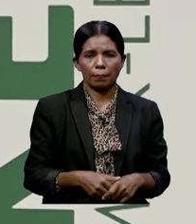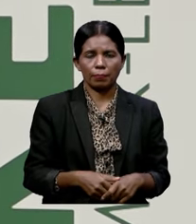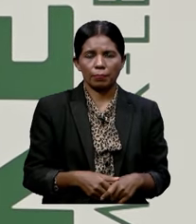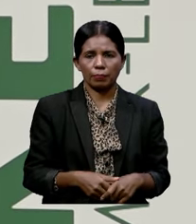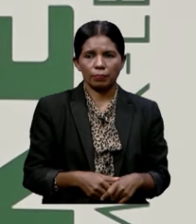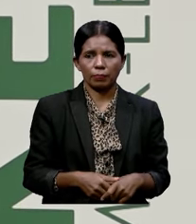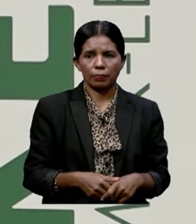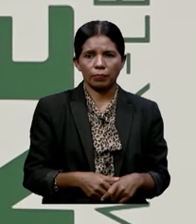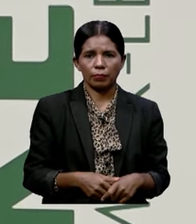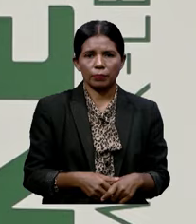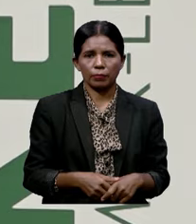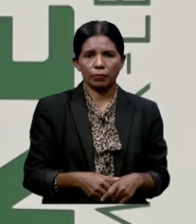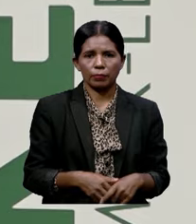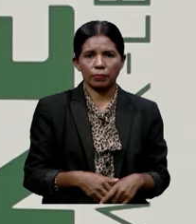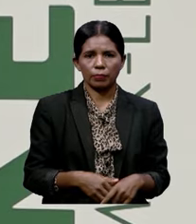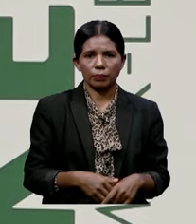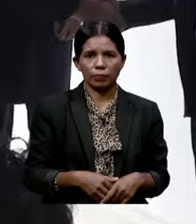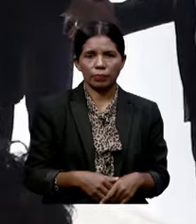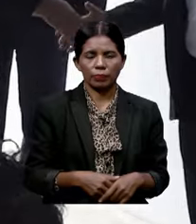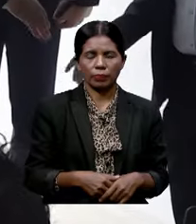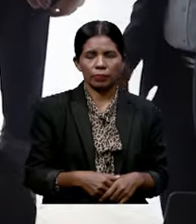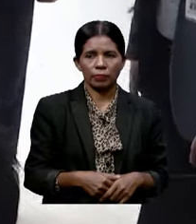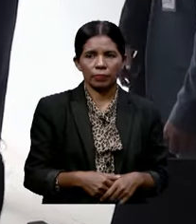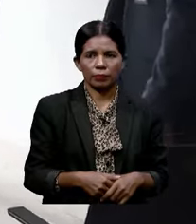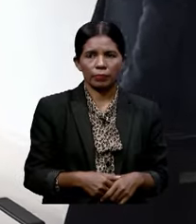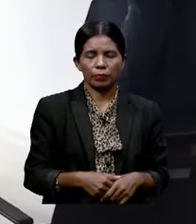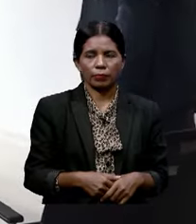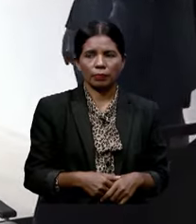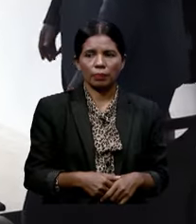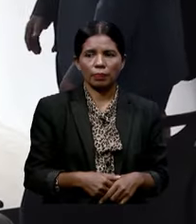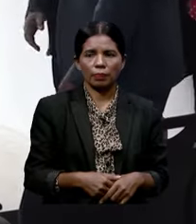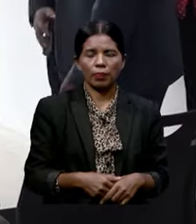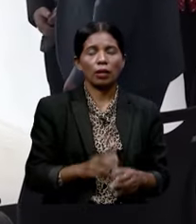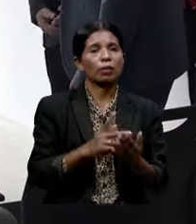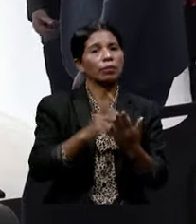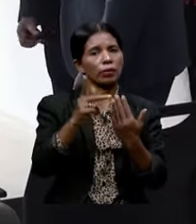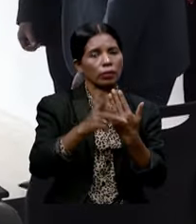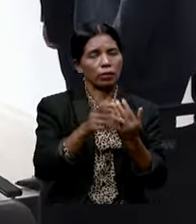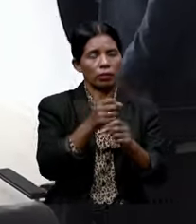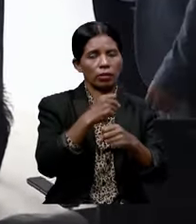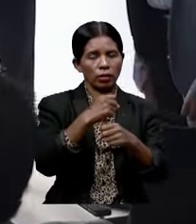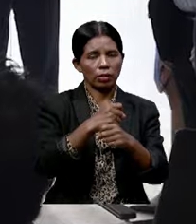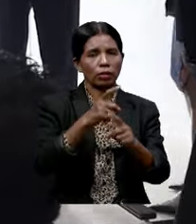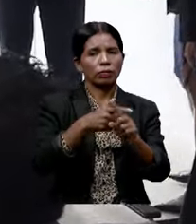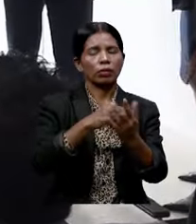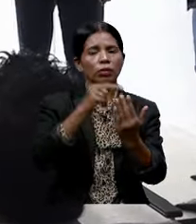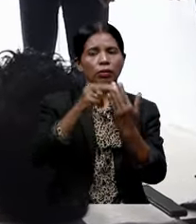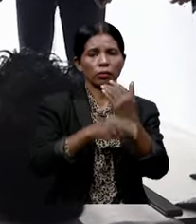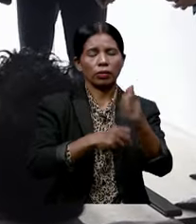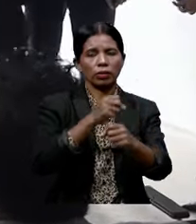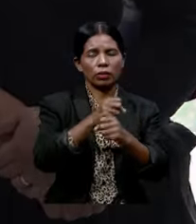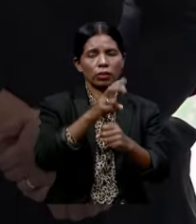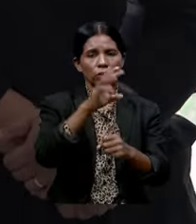is going to be a really good project for the country. Programa Demoplot lansa ona he November tinang riuroron